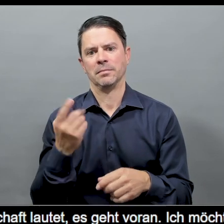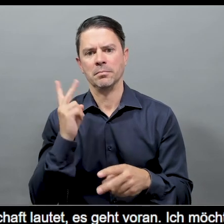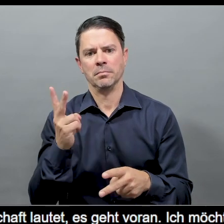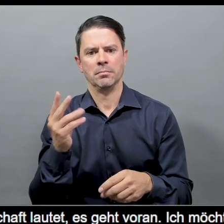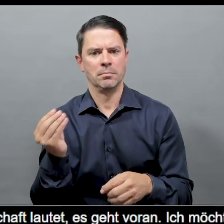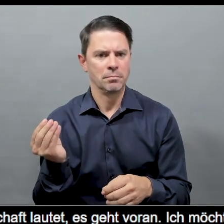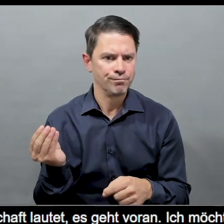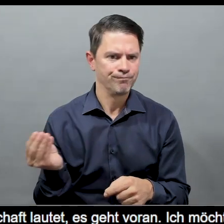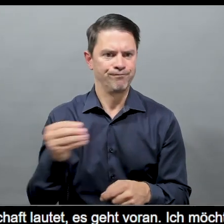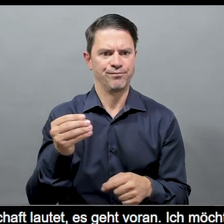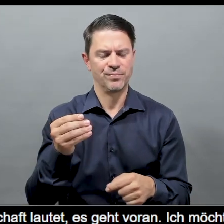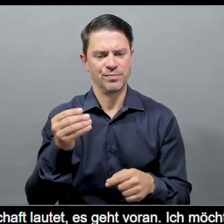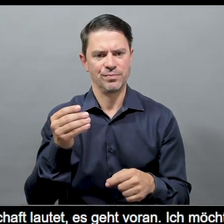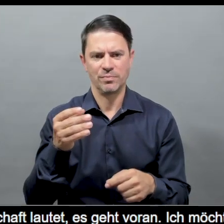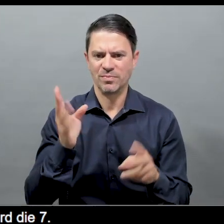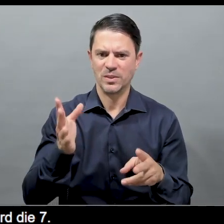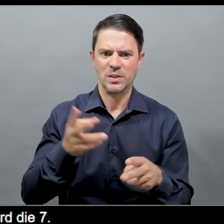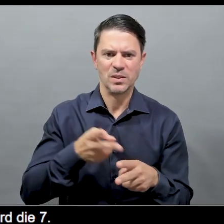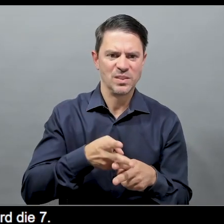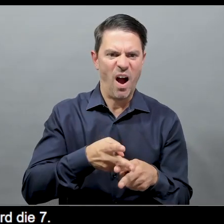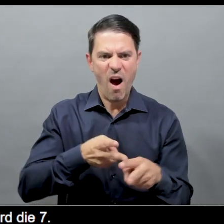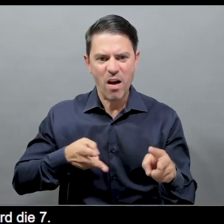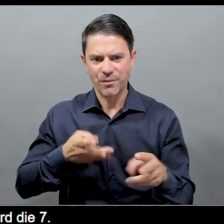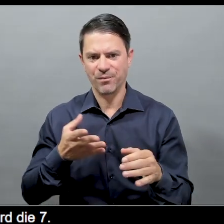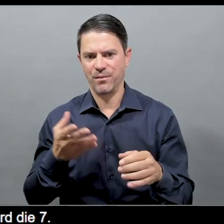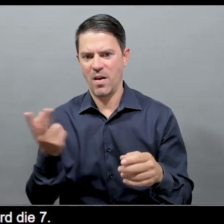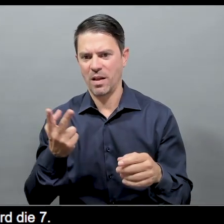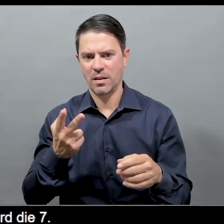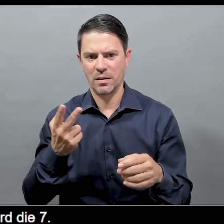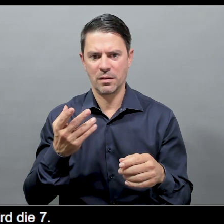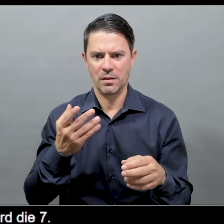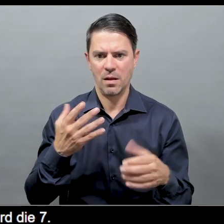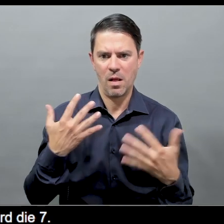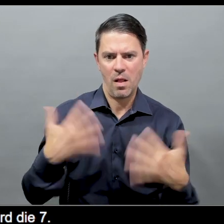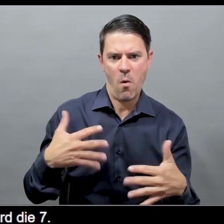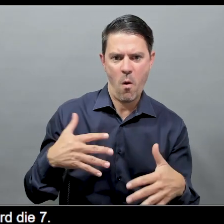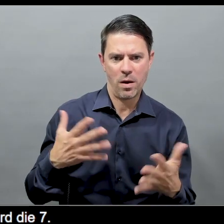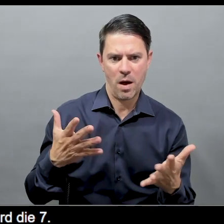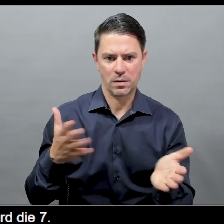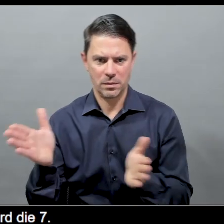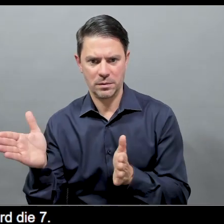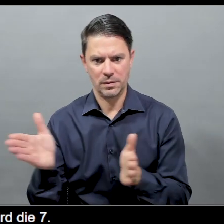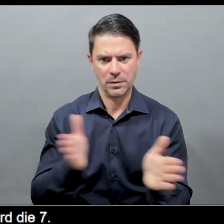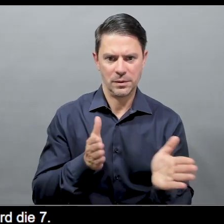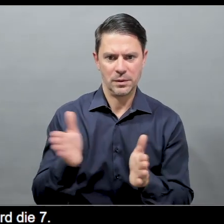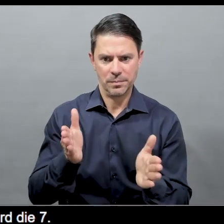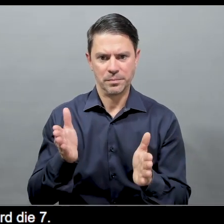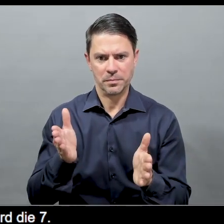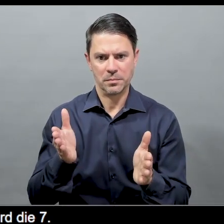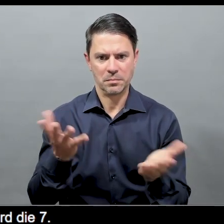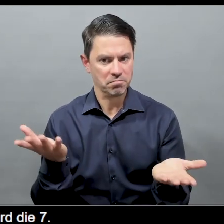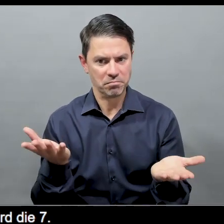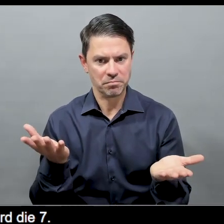die Maskenpflicht bestehen. Nicht FFP2, sondern die normale medizinische Maske, so wie es bisher ist. Keine Änderung.